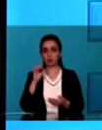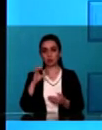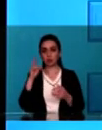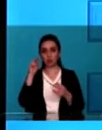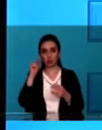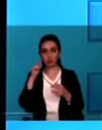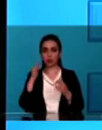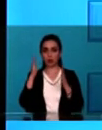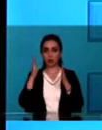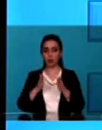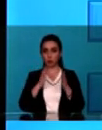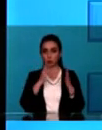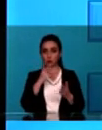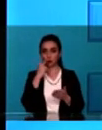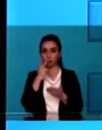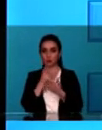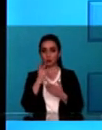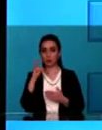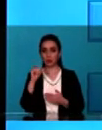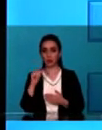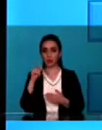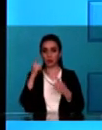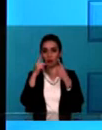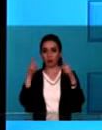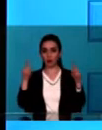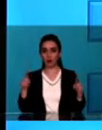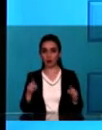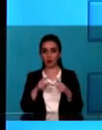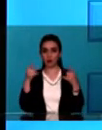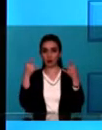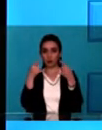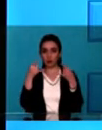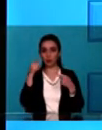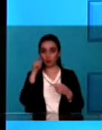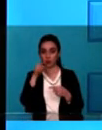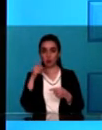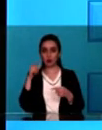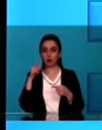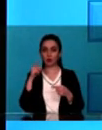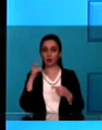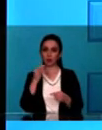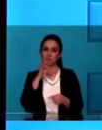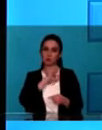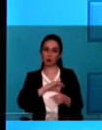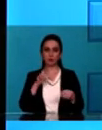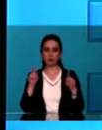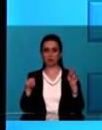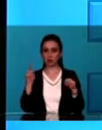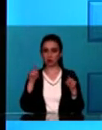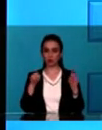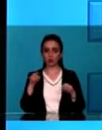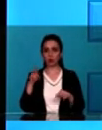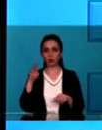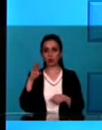колонок, одновременно видимых на экране. Но это свойство обычно используется редко. Следующее свойство